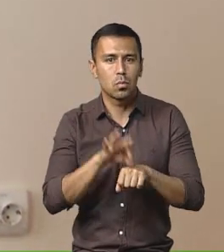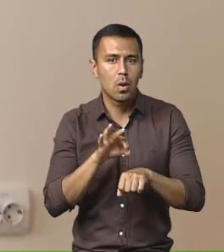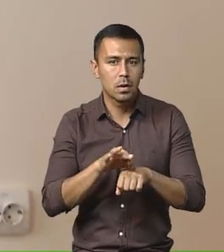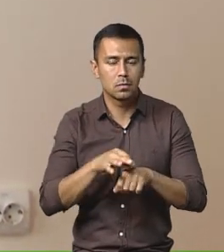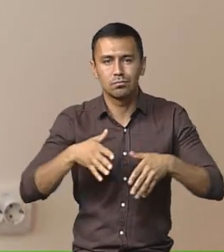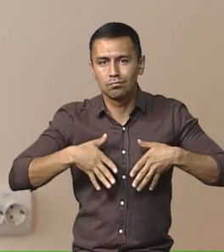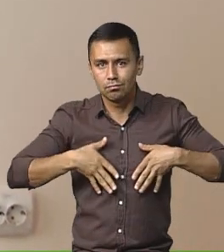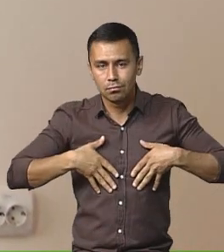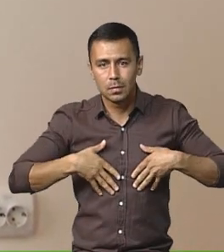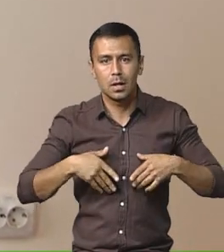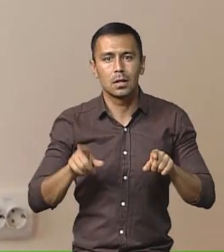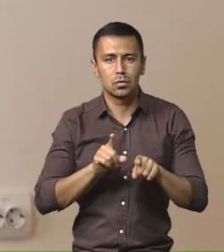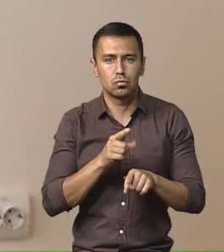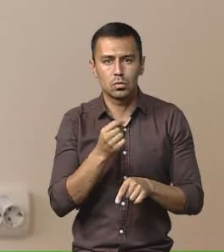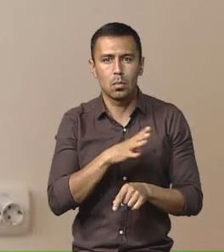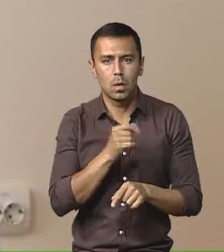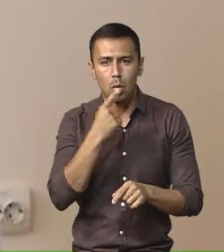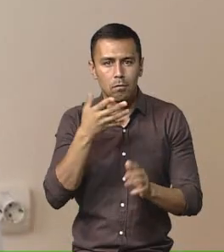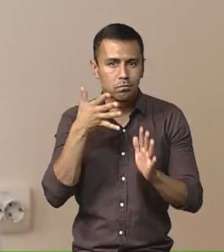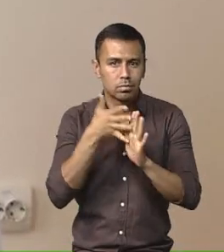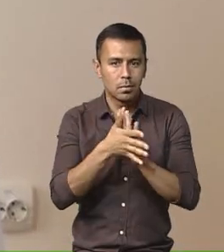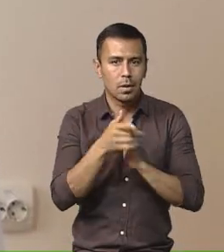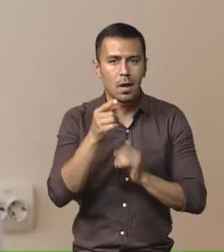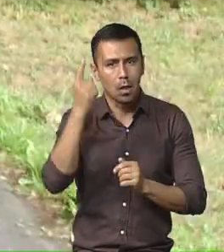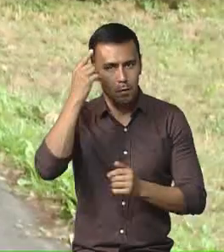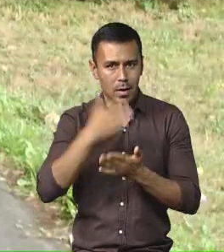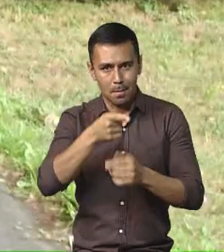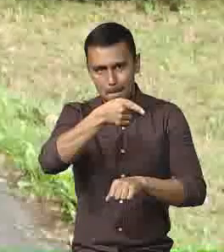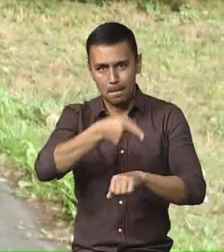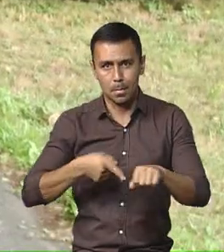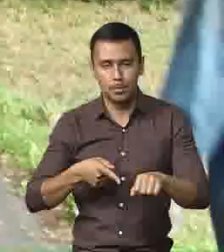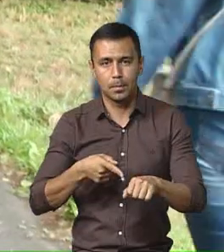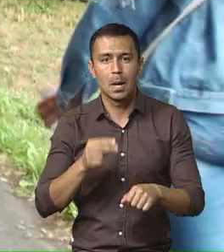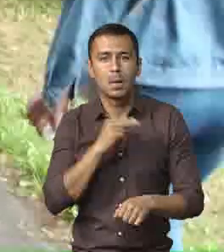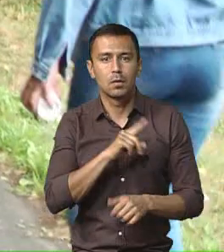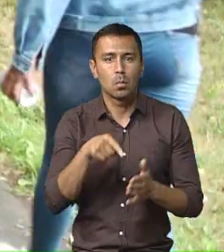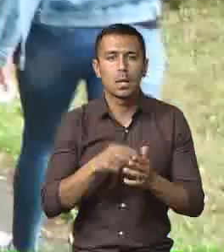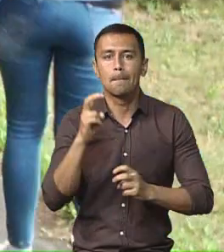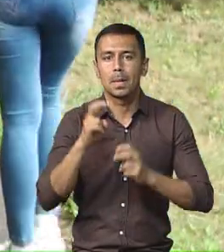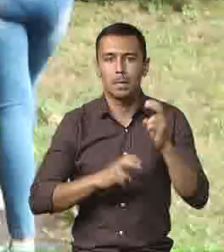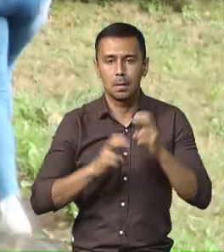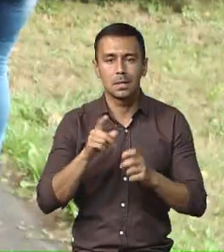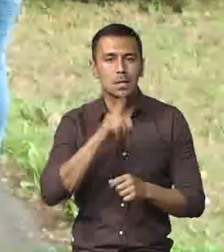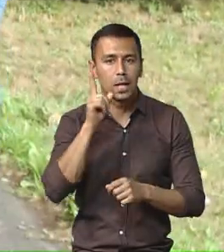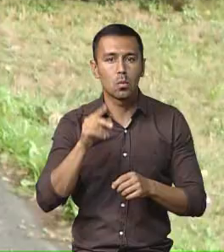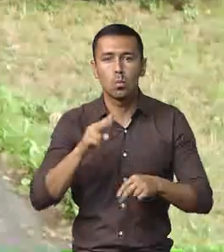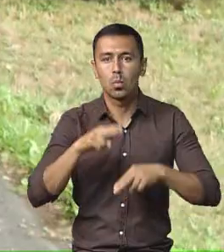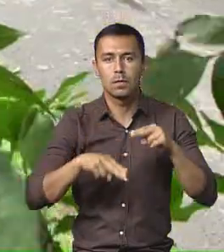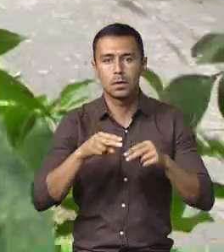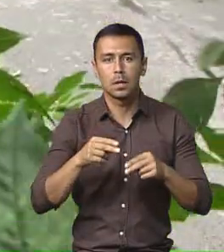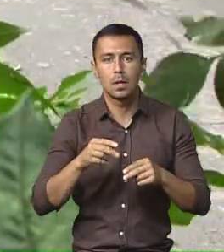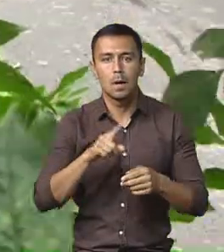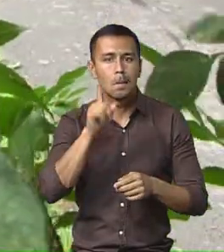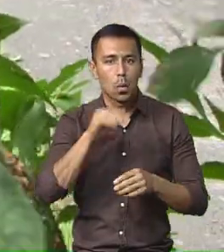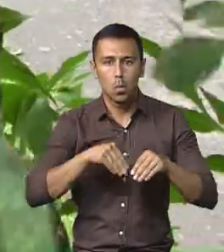ну і на те, що трохи була залита кров'ю, тому що там є рана на голові. Працівники комунального підприємства із зеленого будівництва і благоустрою